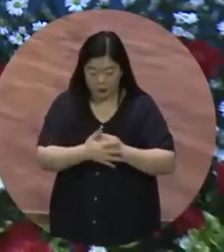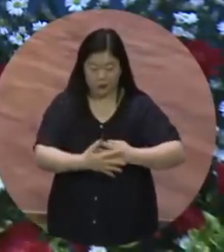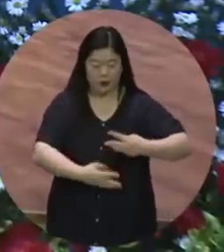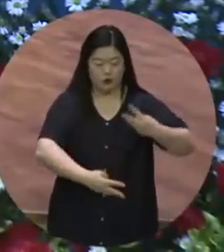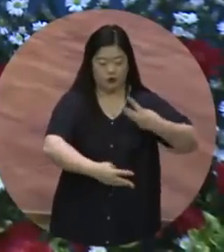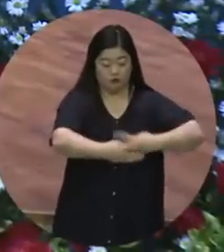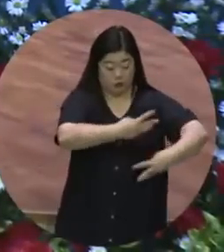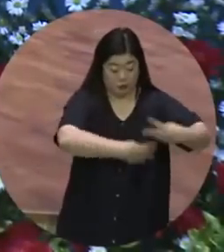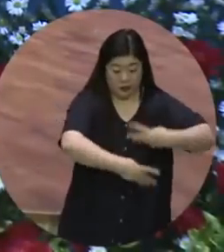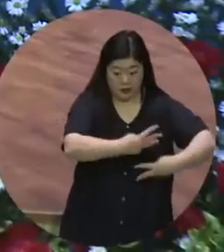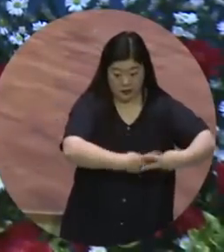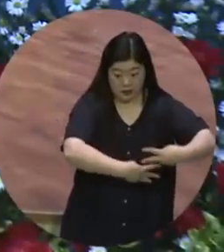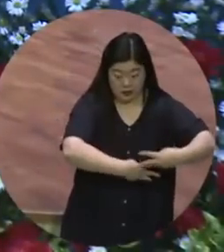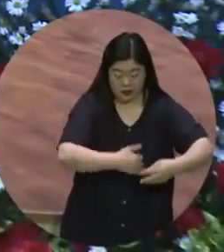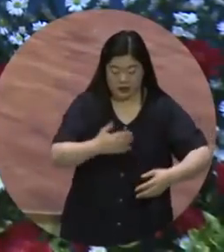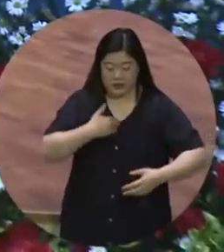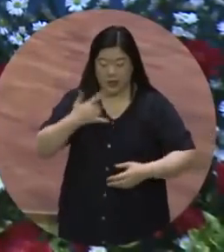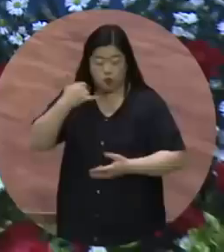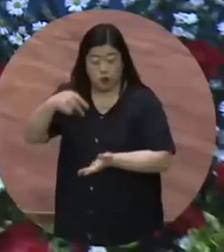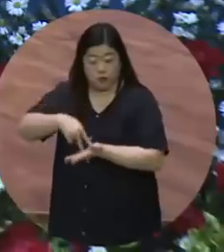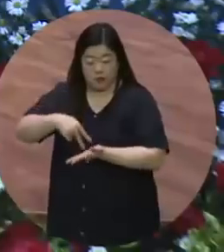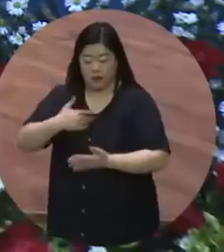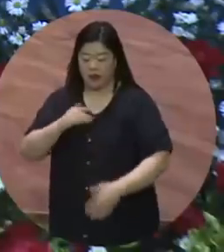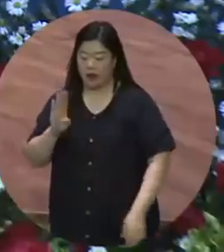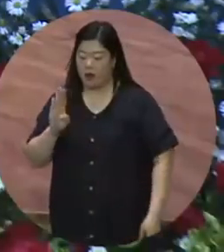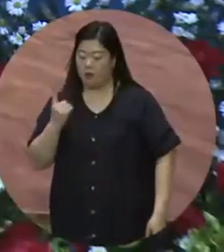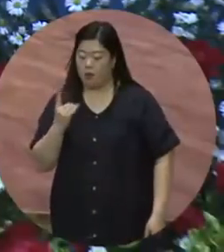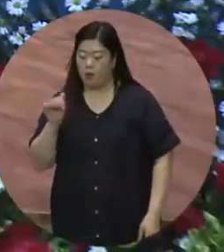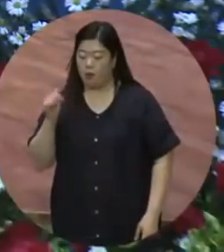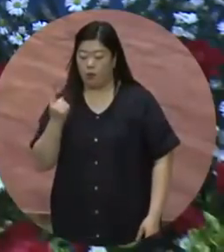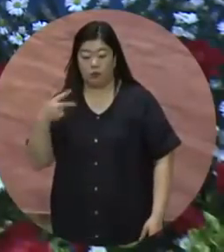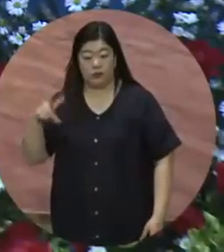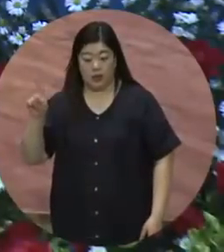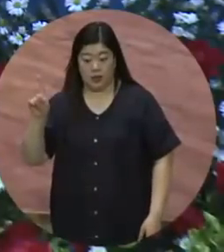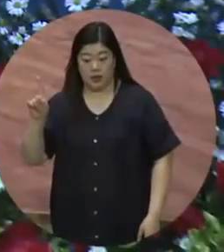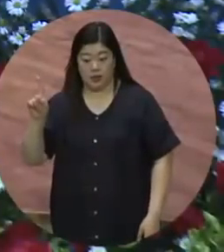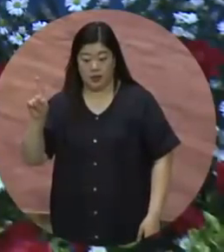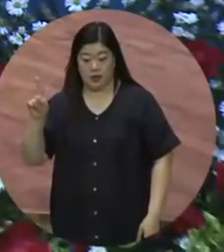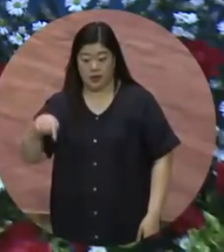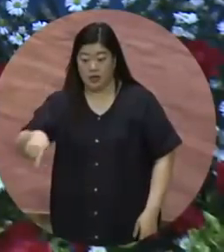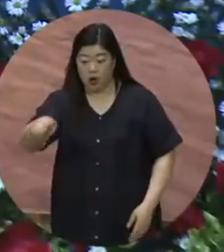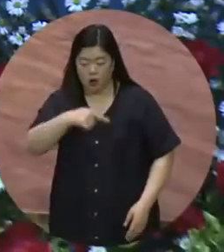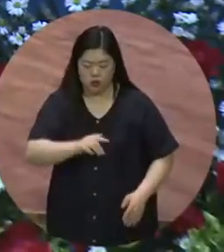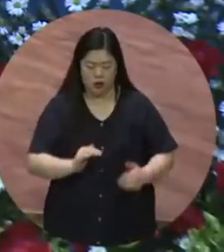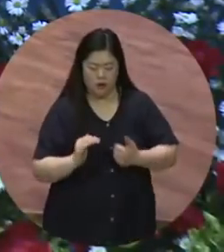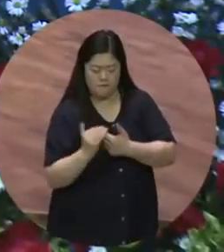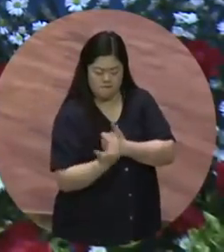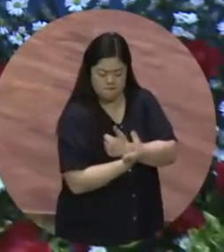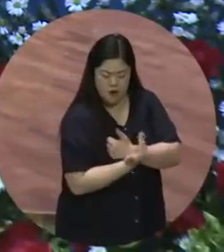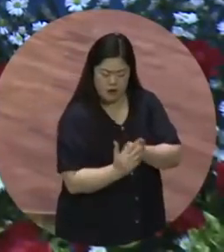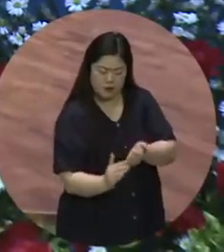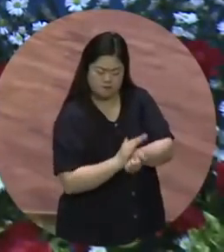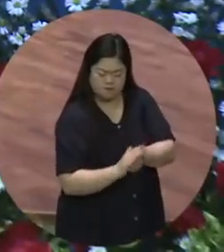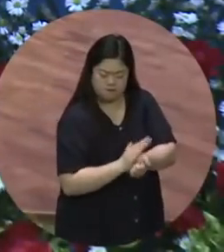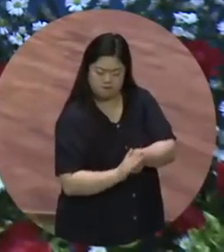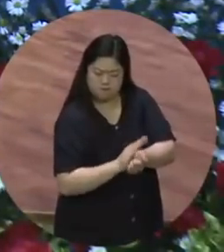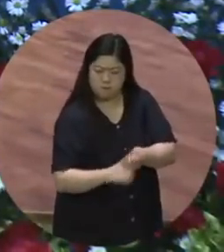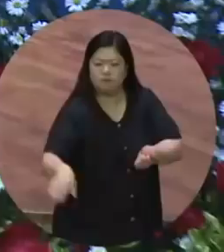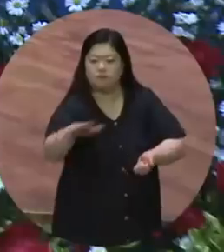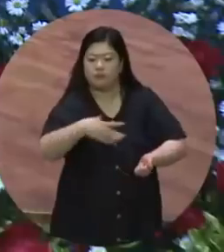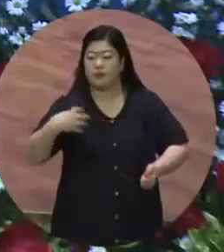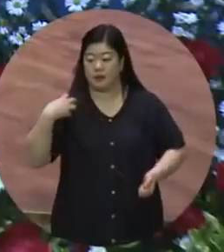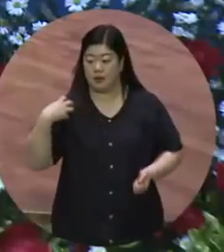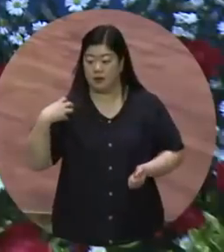렘넌트의 보호자가 되자. 우리 렘넌트 보호자가 되자. 우리의 렘넌트들이 237 서밋으로 정말